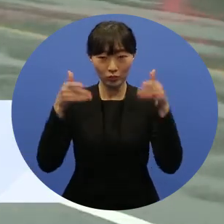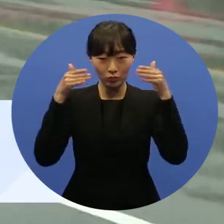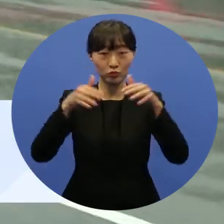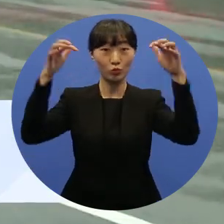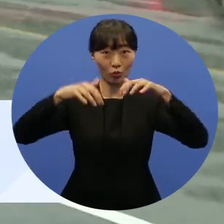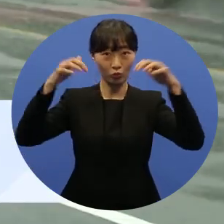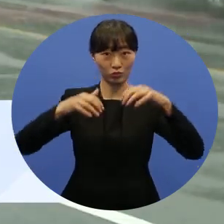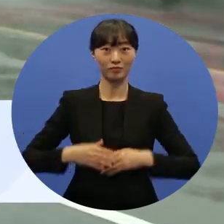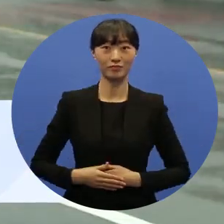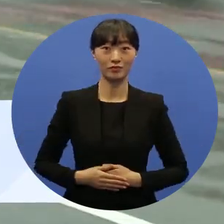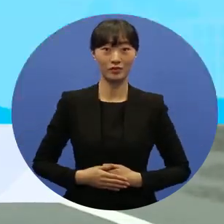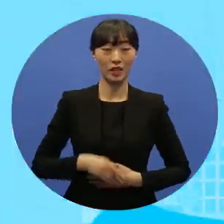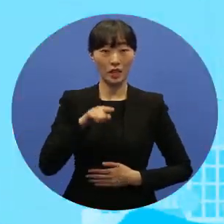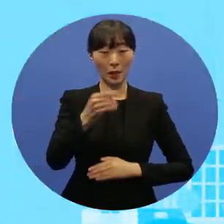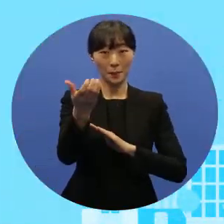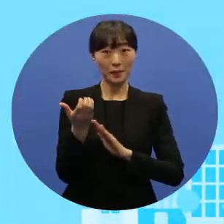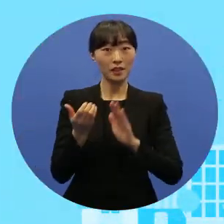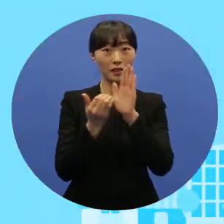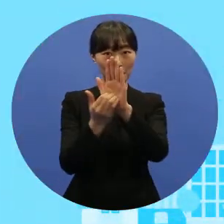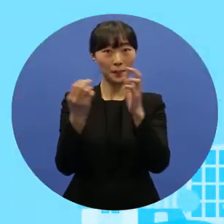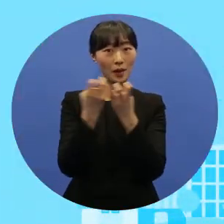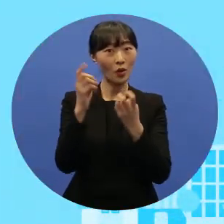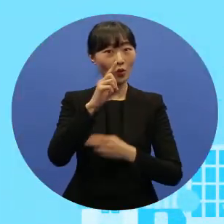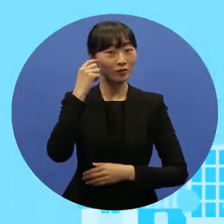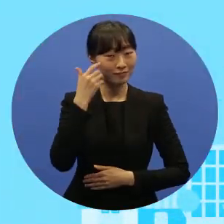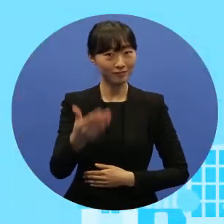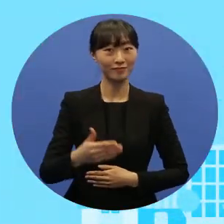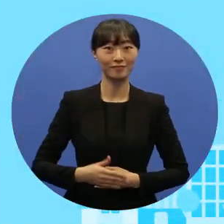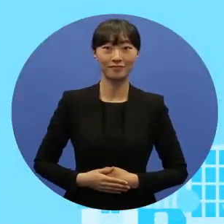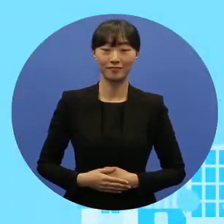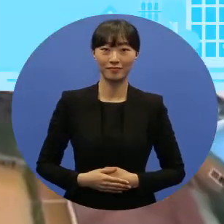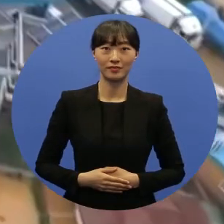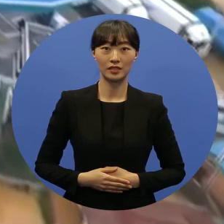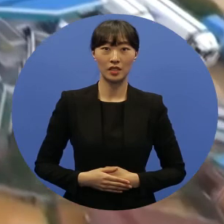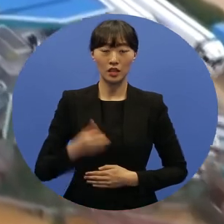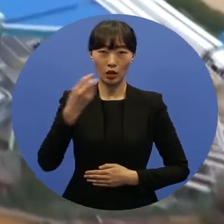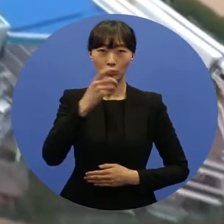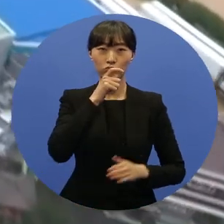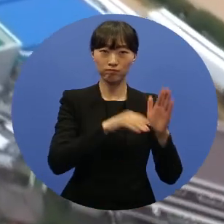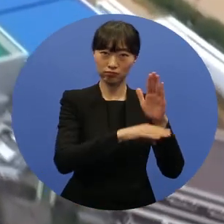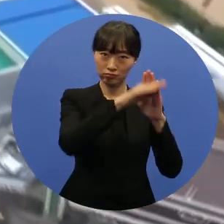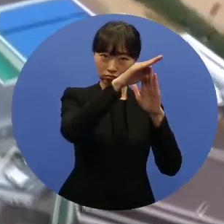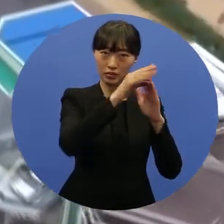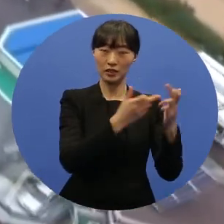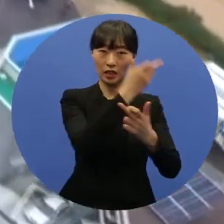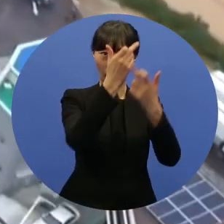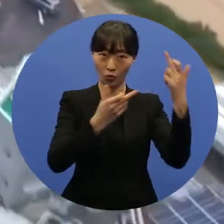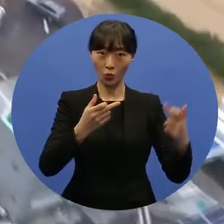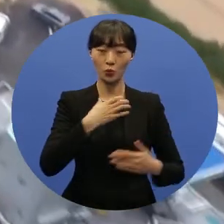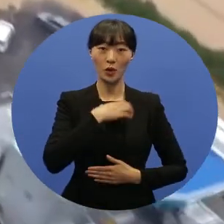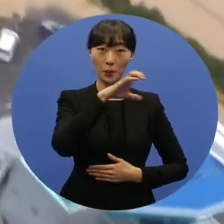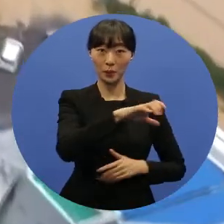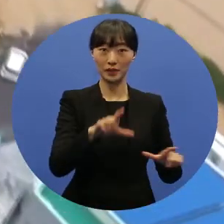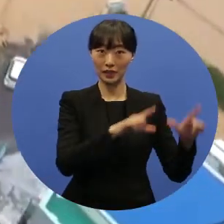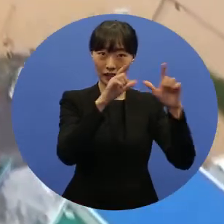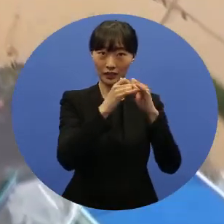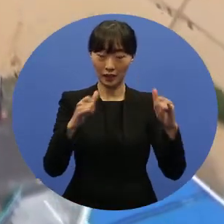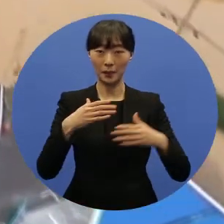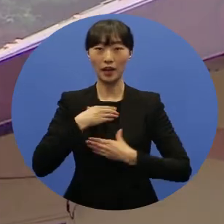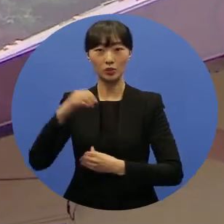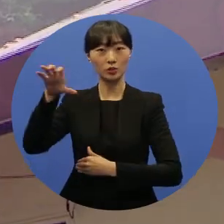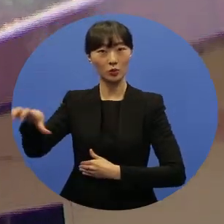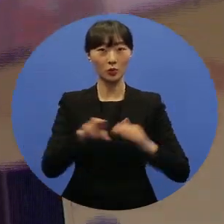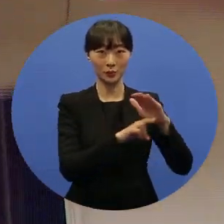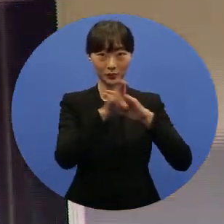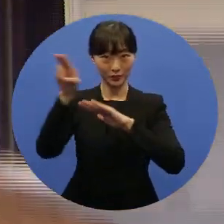여름철 집중호우. 집중호우에 대한 대비는 어떻게 해야 할까요? 상습 침수지역, 산간계곡 등